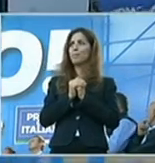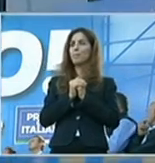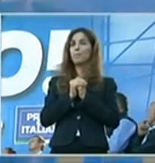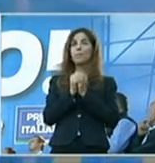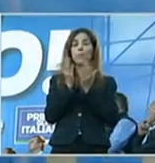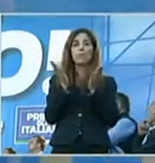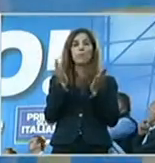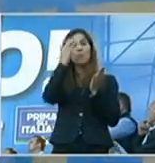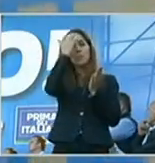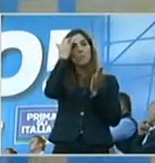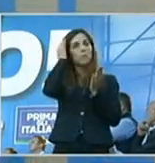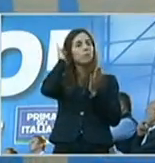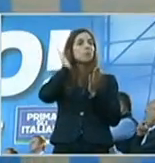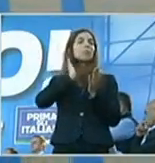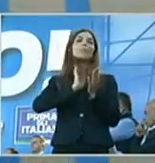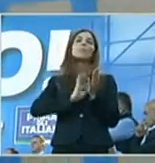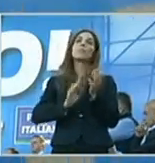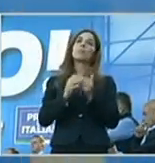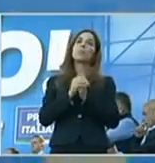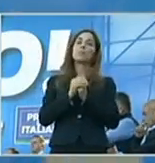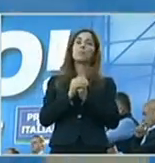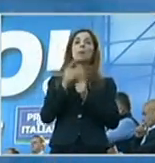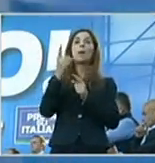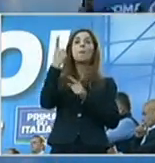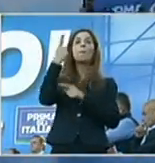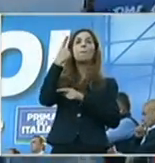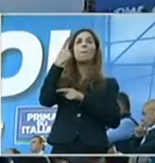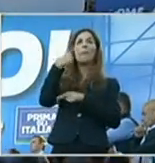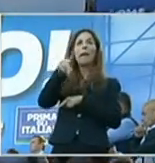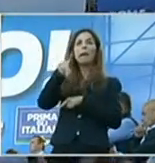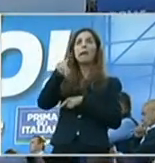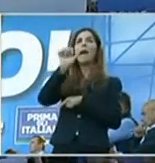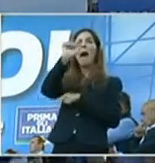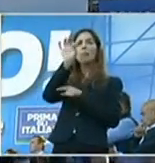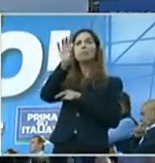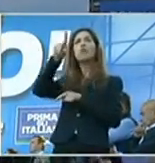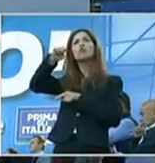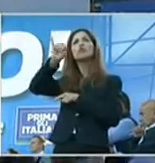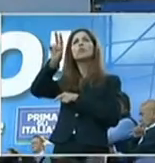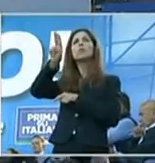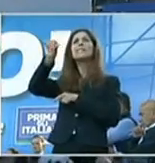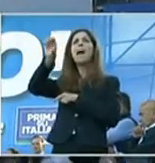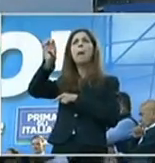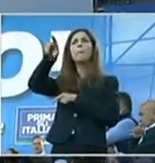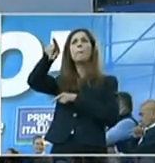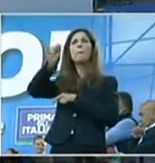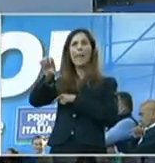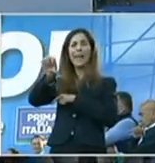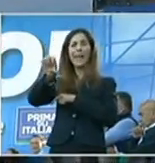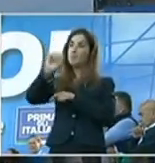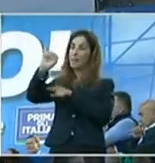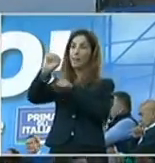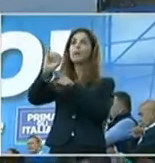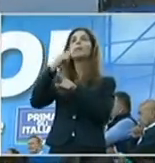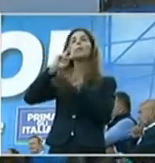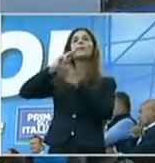Per A. Giuseppi faccio rispondere da Luigi Einaudi,